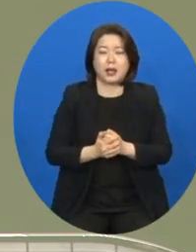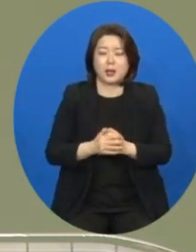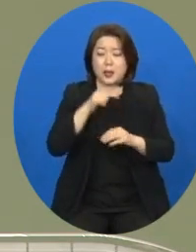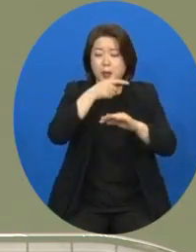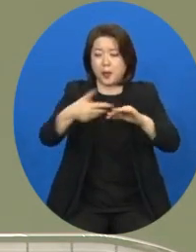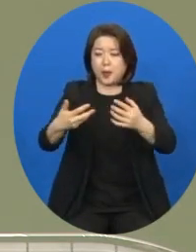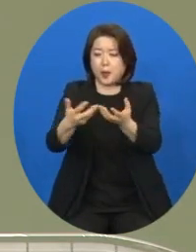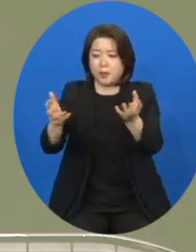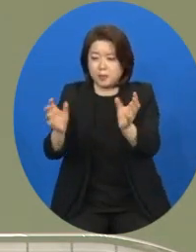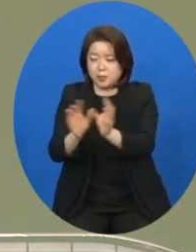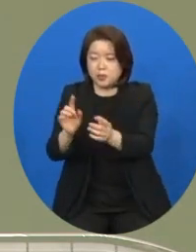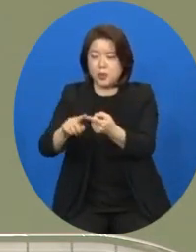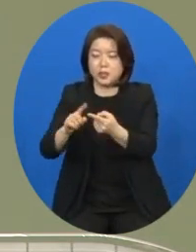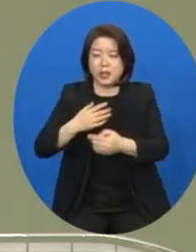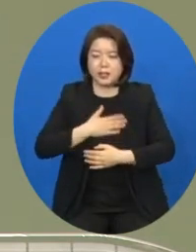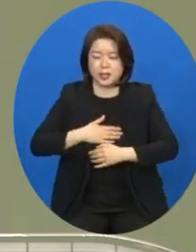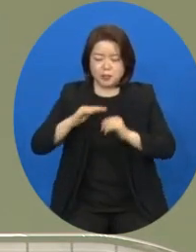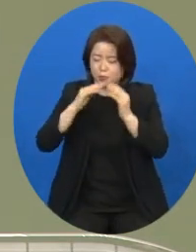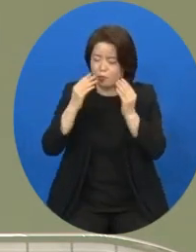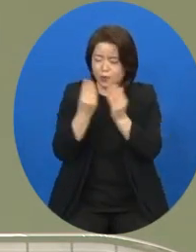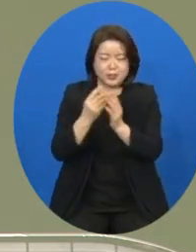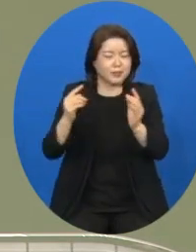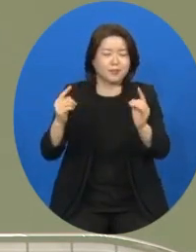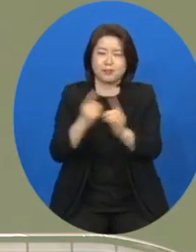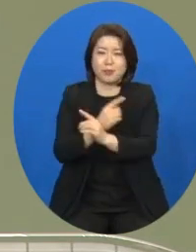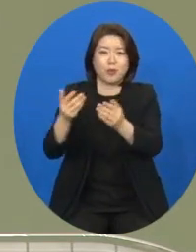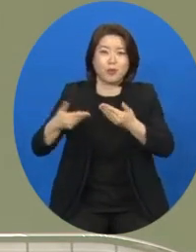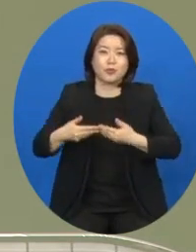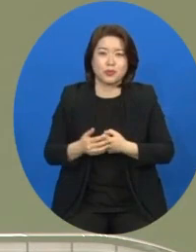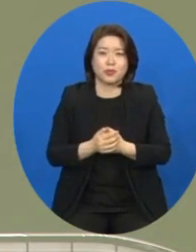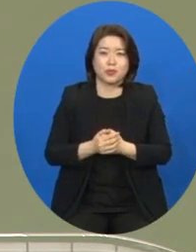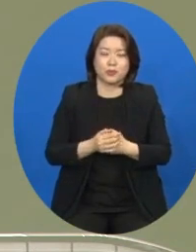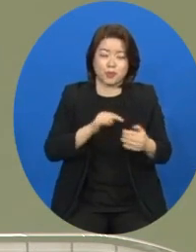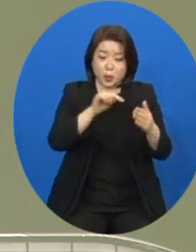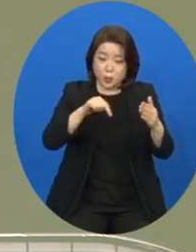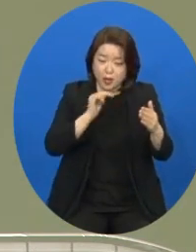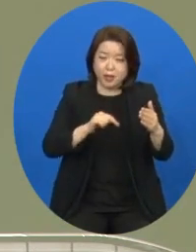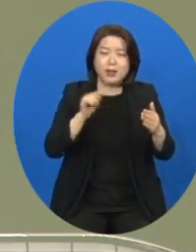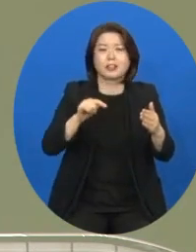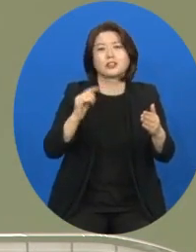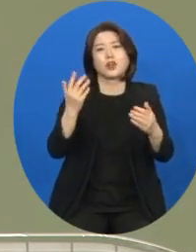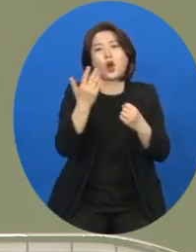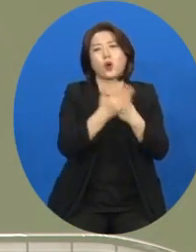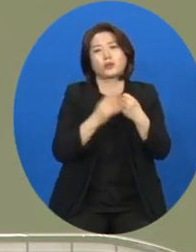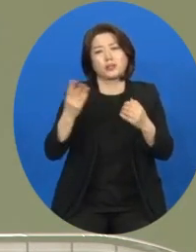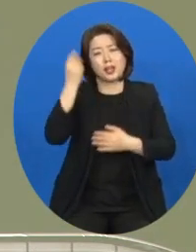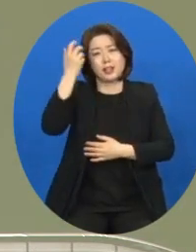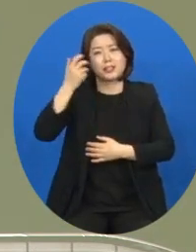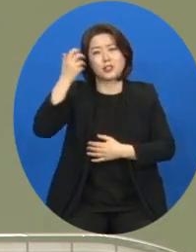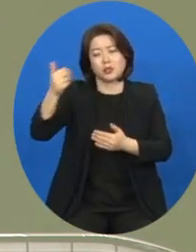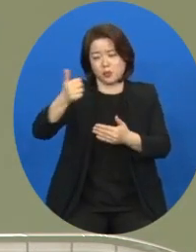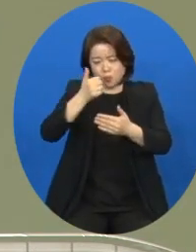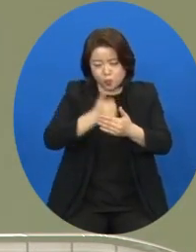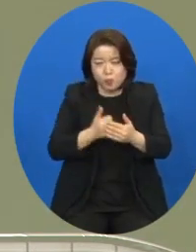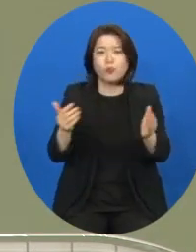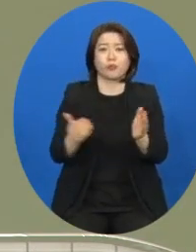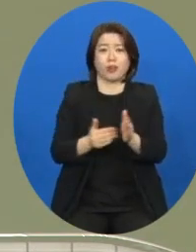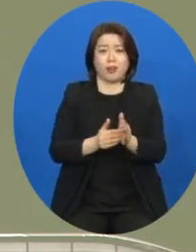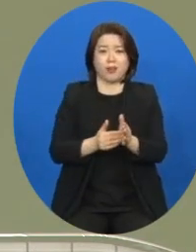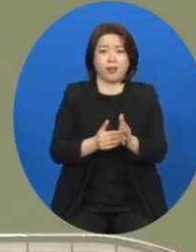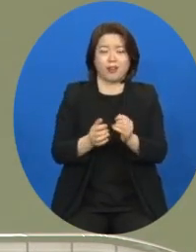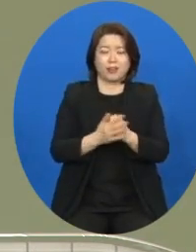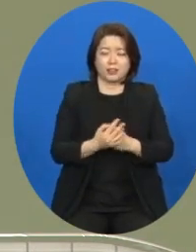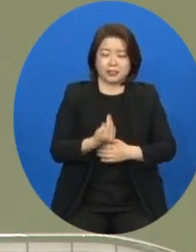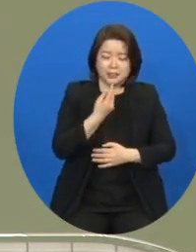민족 감정을 다 바꿔요. 우리 안에는 그런 은혜의 성령께서 와 계세요. 생수의 강이